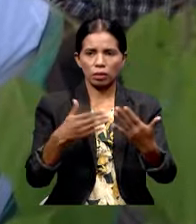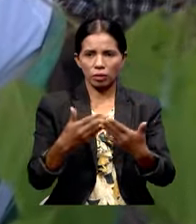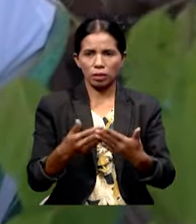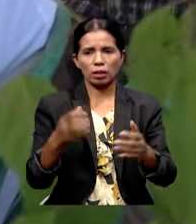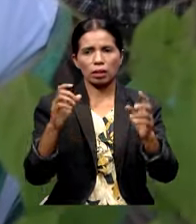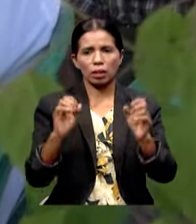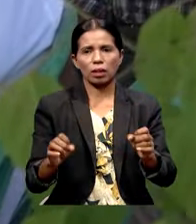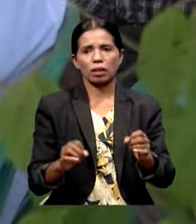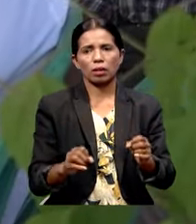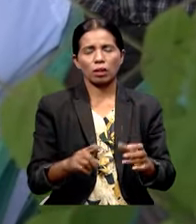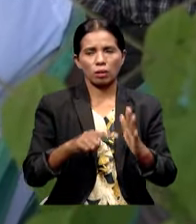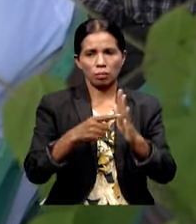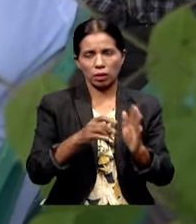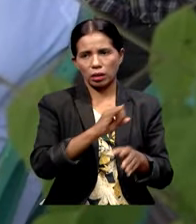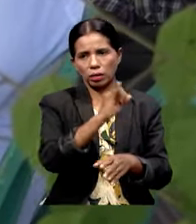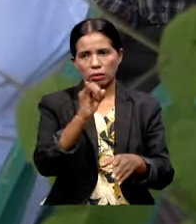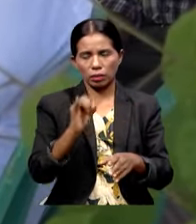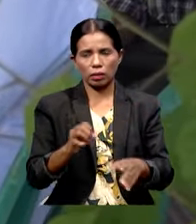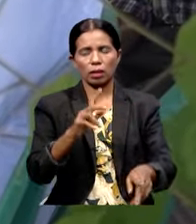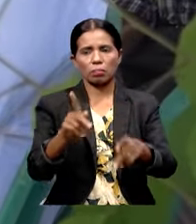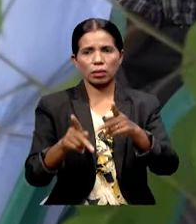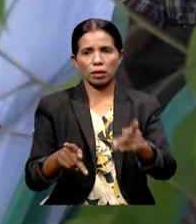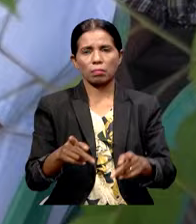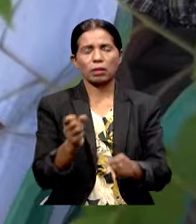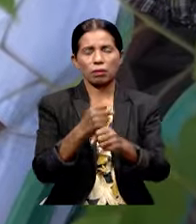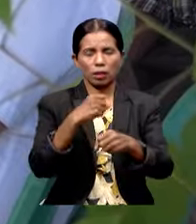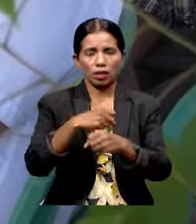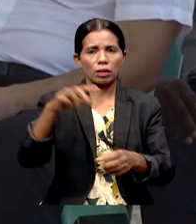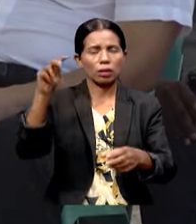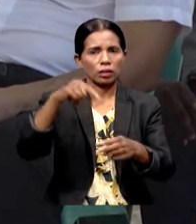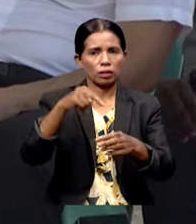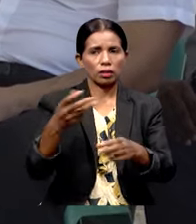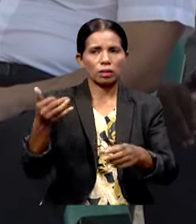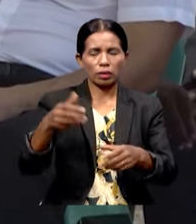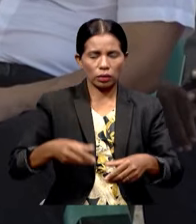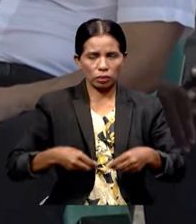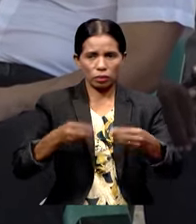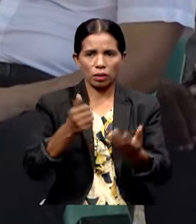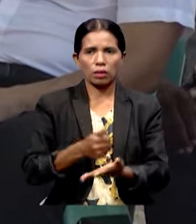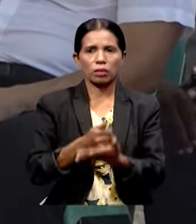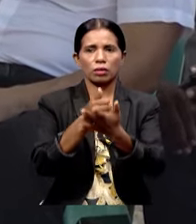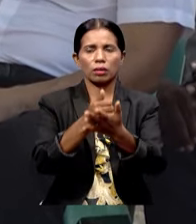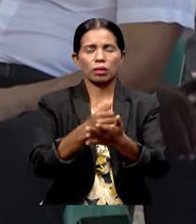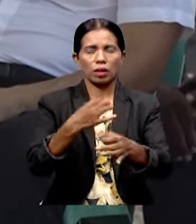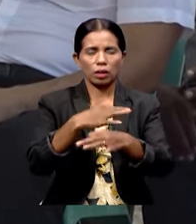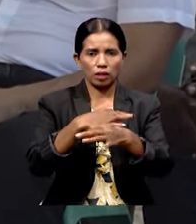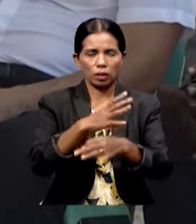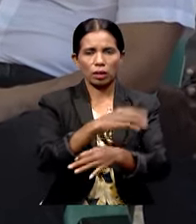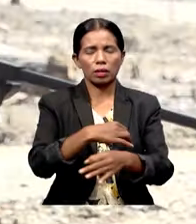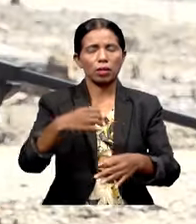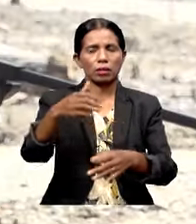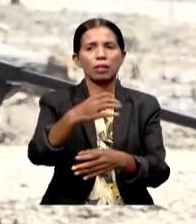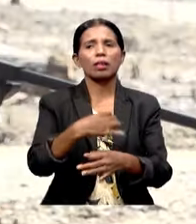ona e masir nebe atau lain atar. Tapi sini saya buat asistensi ada pak. Saya halo manutensi traktor sini di